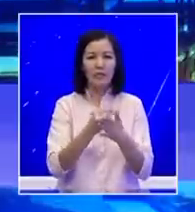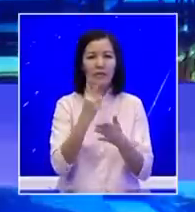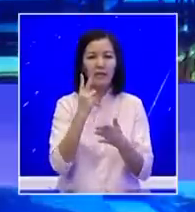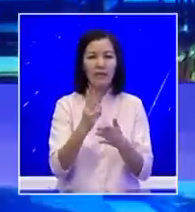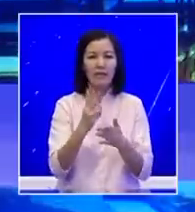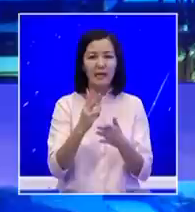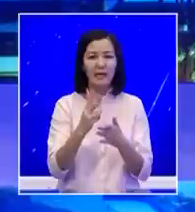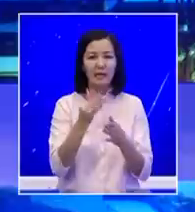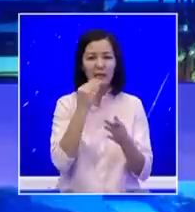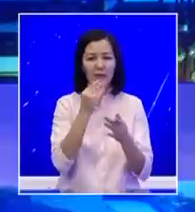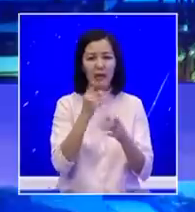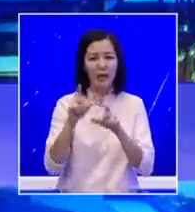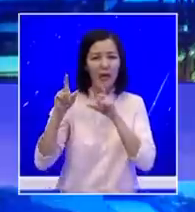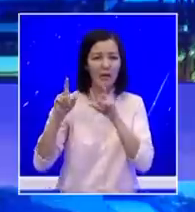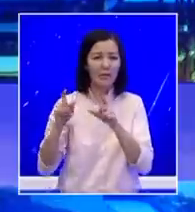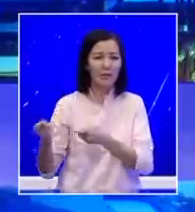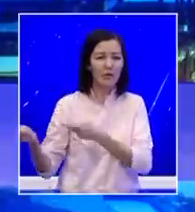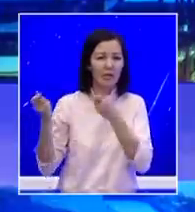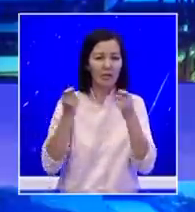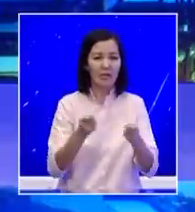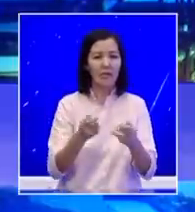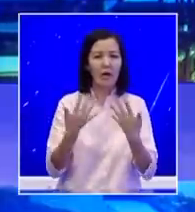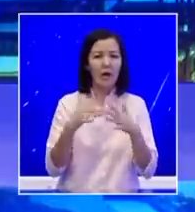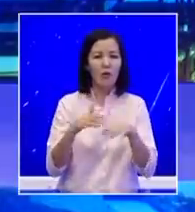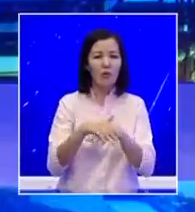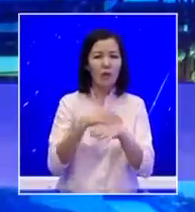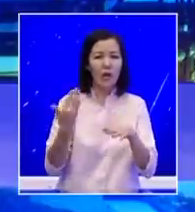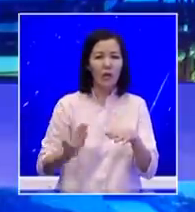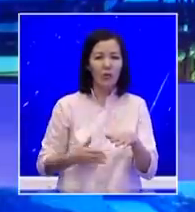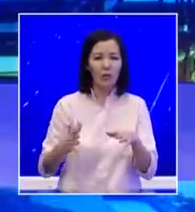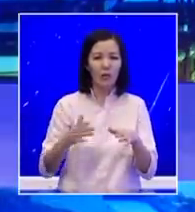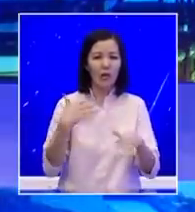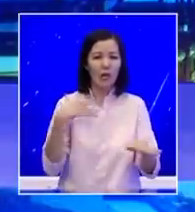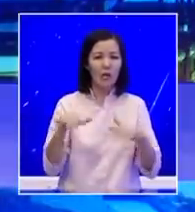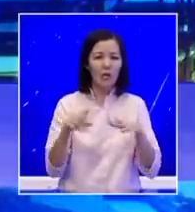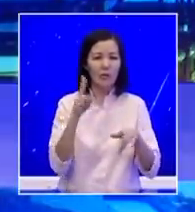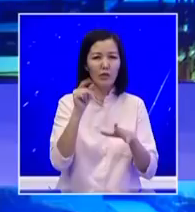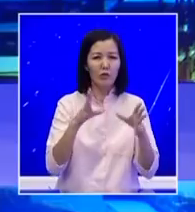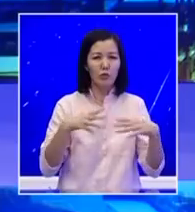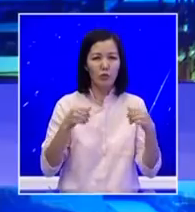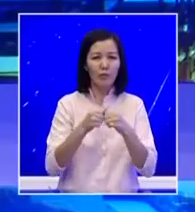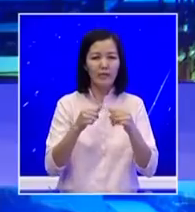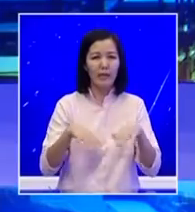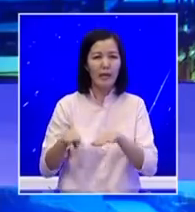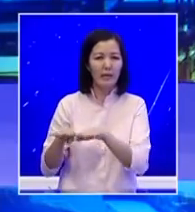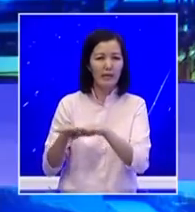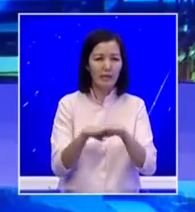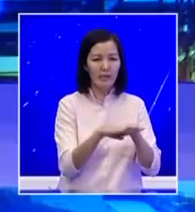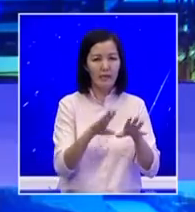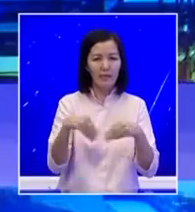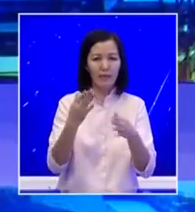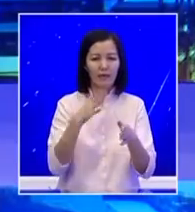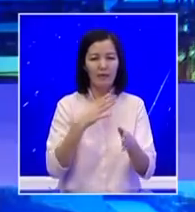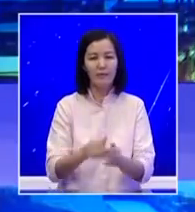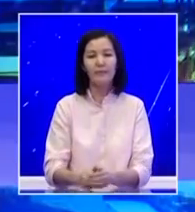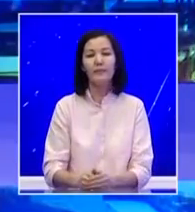2 ғамаз азық түлік жеткізіп берді. Көмек ауылдық округтегі әлеуметтік тұрғыда әлжуаз 200 отбасына теңдей